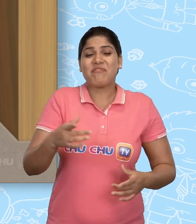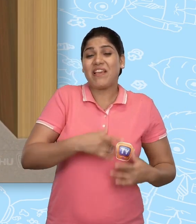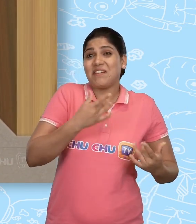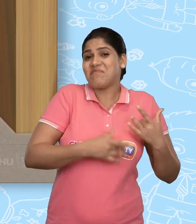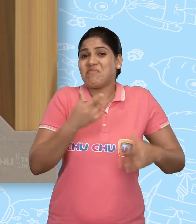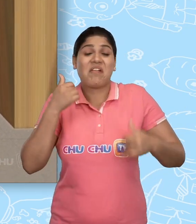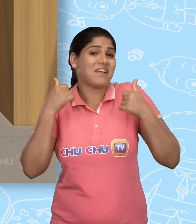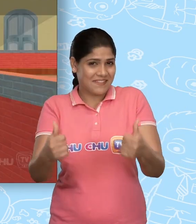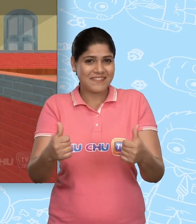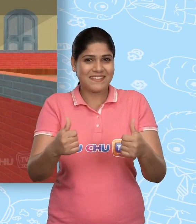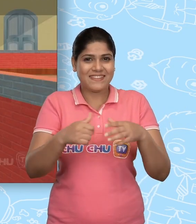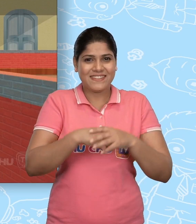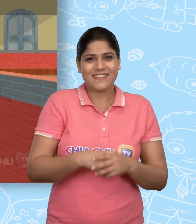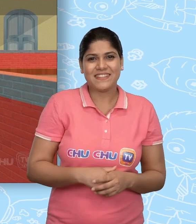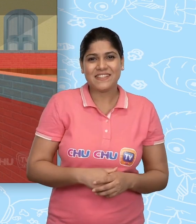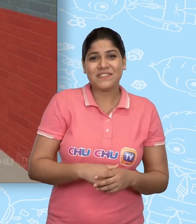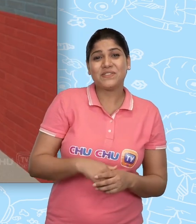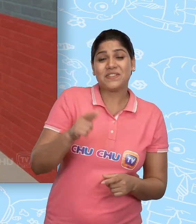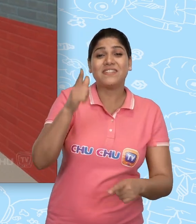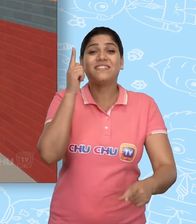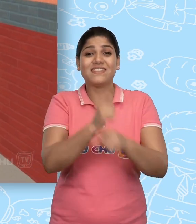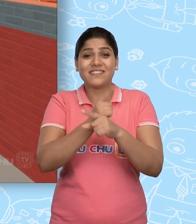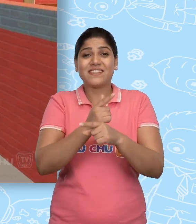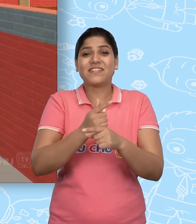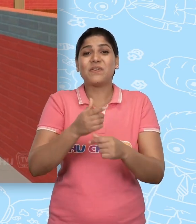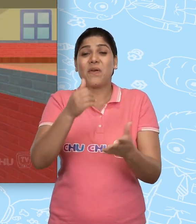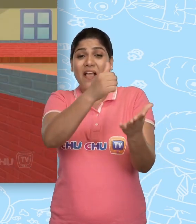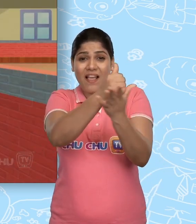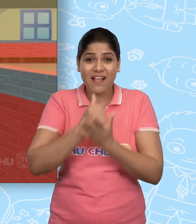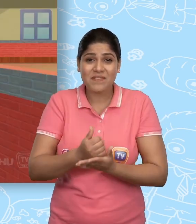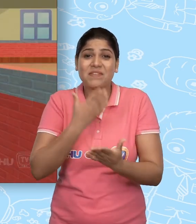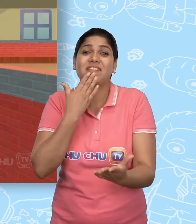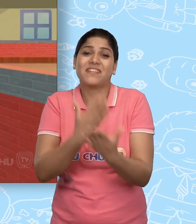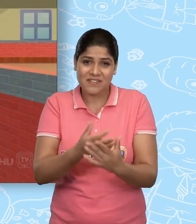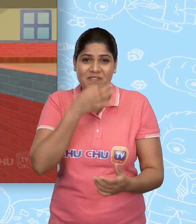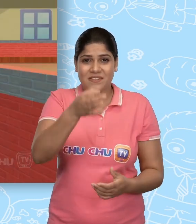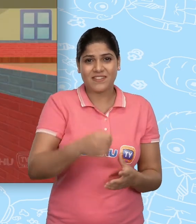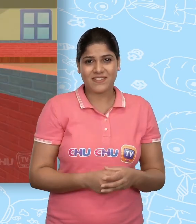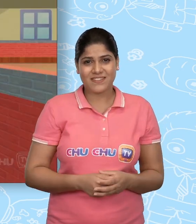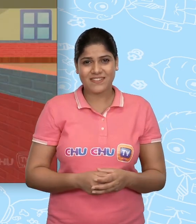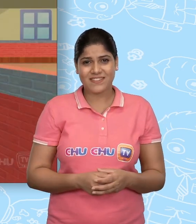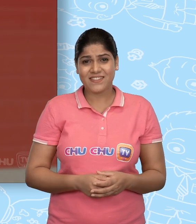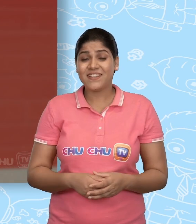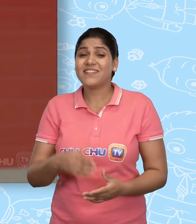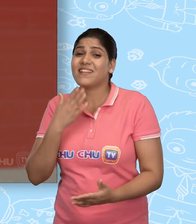चाचा को अब अच्छा लग रहा था। उसने मिस डॉर्थी को उनकी मदद के लिए शुक्रिया